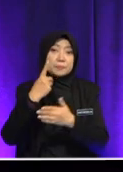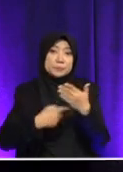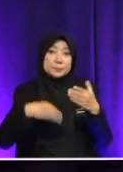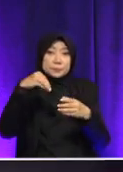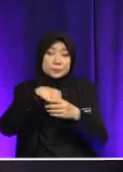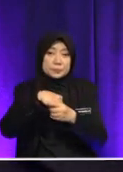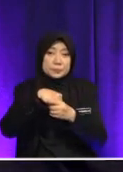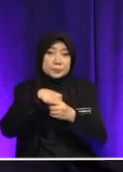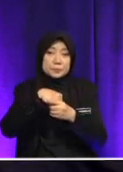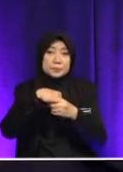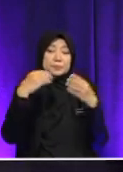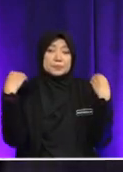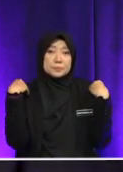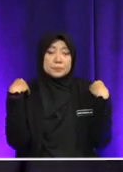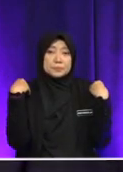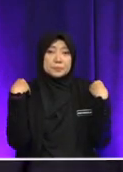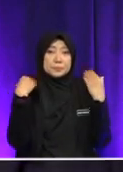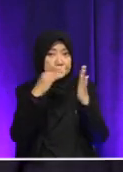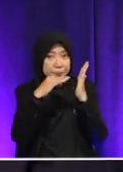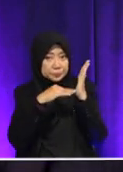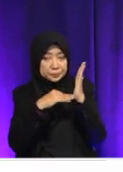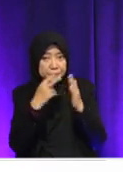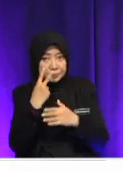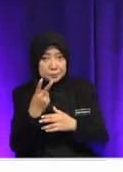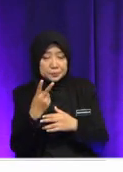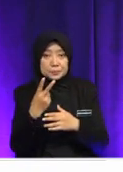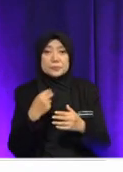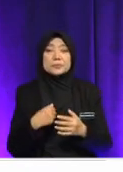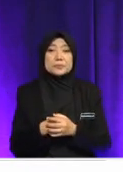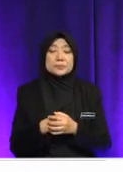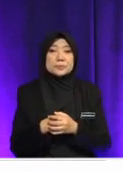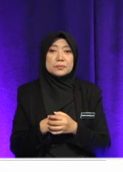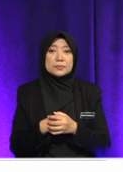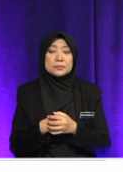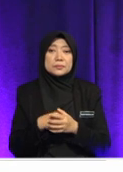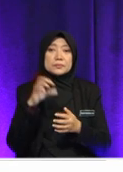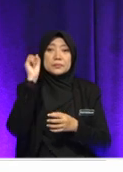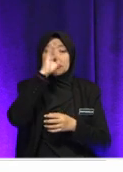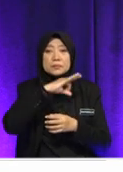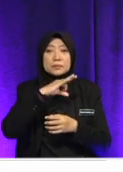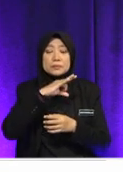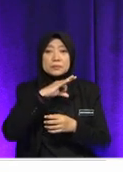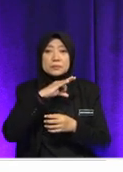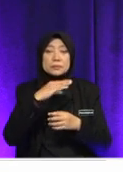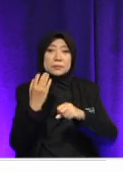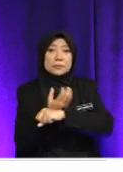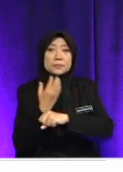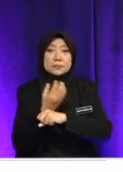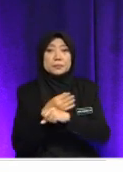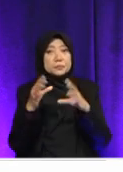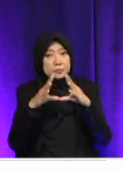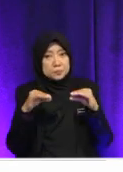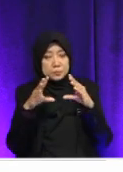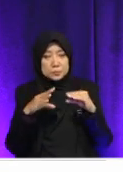kita ada silika netrain kabel nek plafon Dewa oksida terus sifat dia yang kita ada kaca Lebih lembut dan